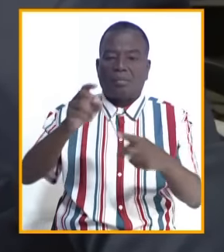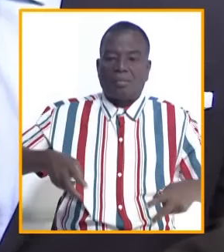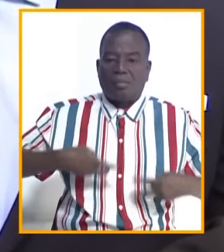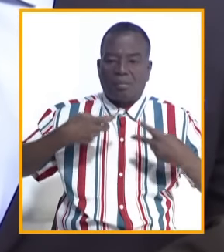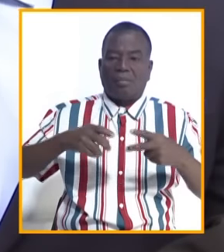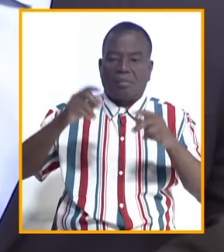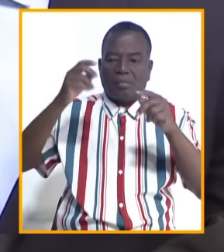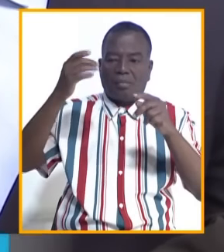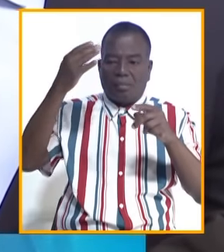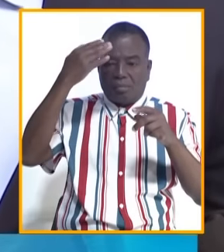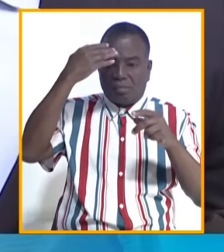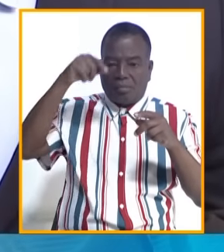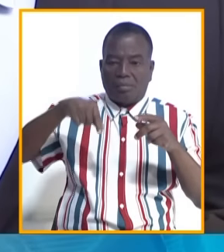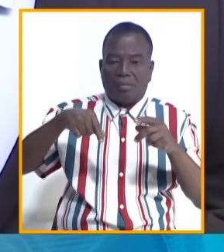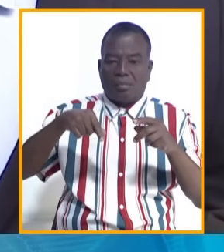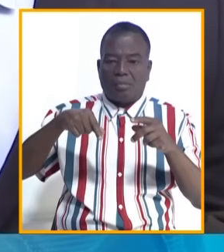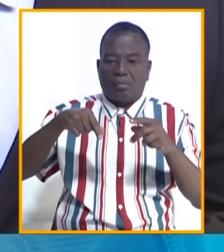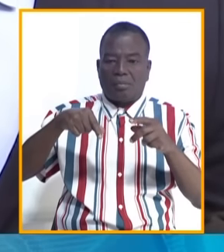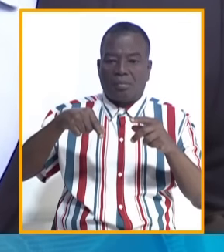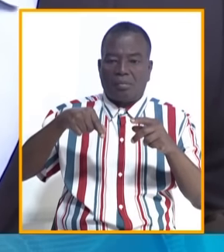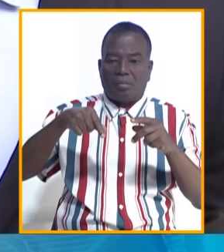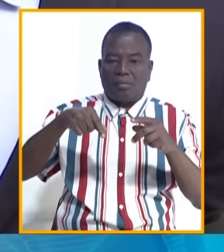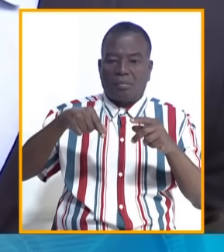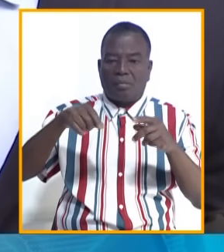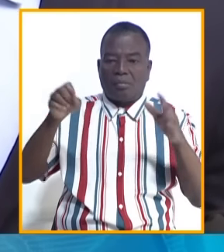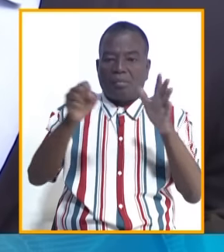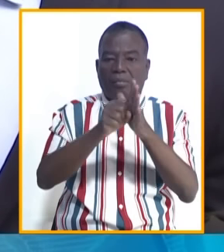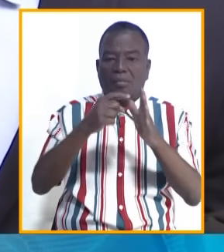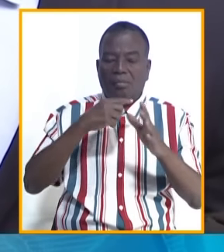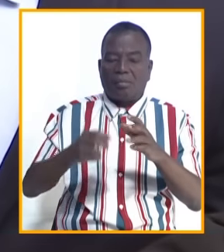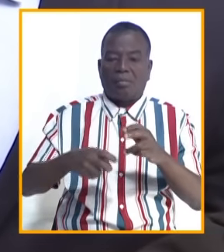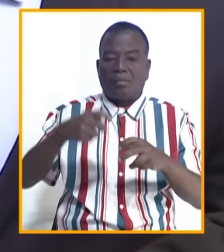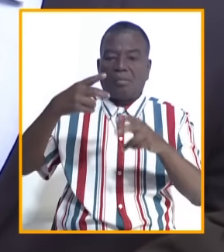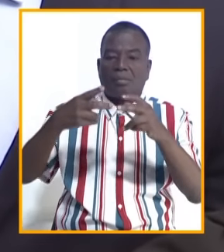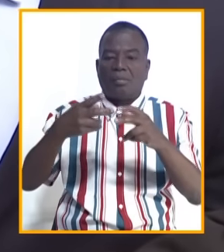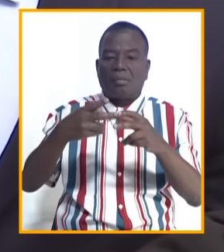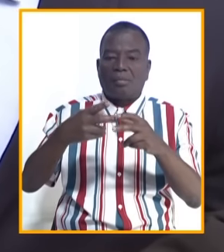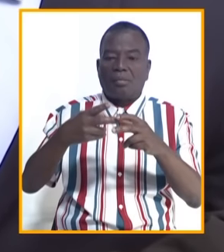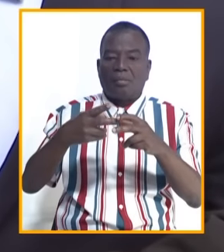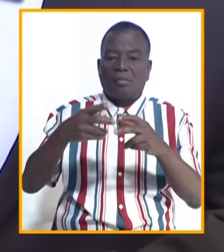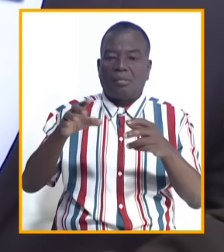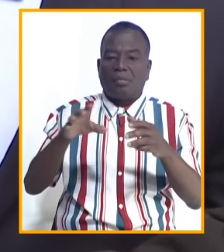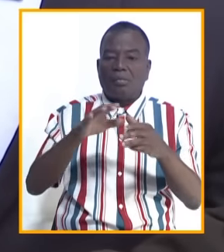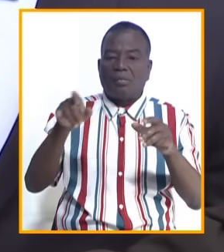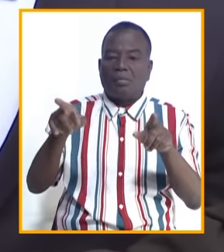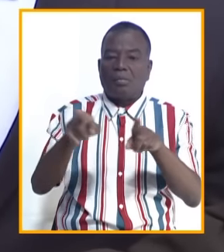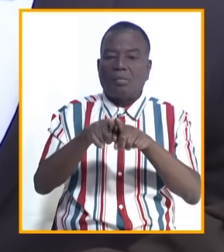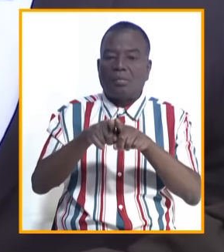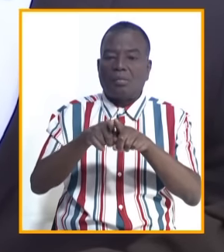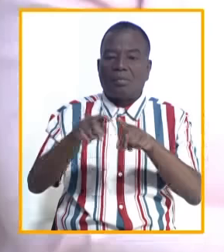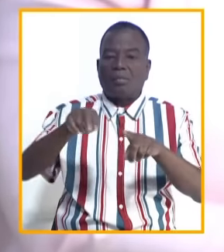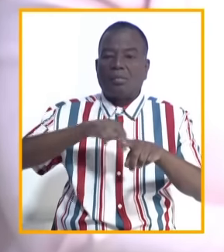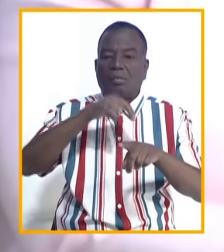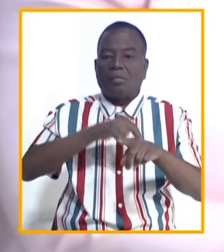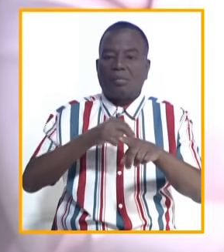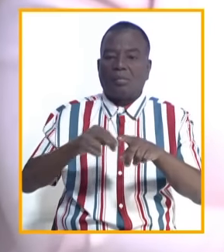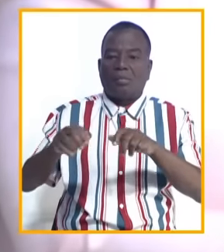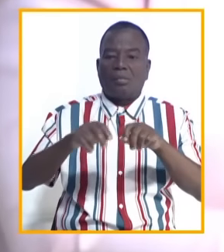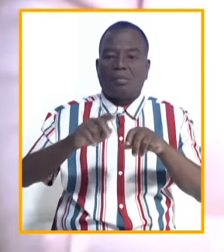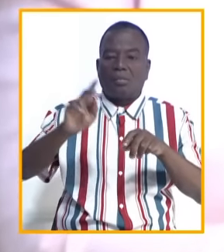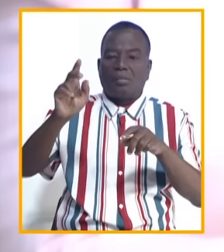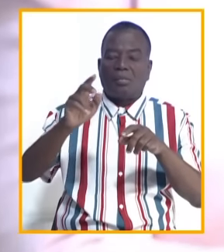pas sans savoir que le SMIC a été revalorisé. Il y a eu aussi une revalorisation des minima catégoriels au niveau du secteur privé.